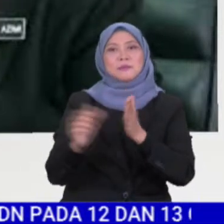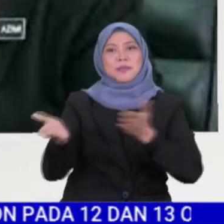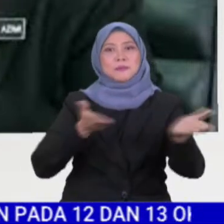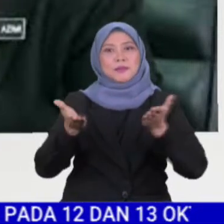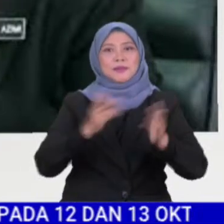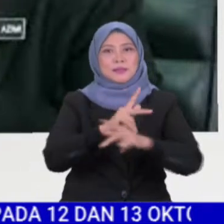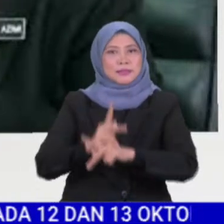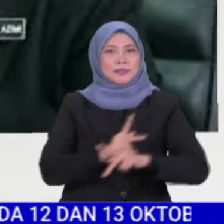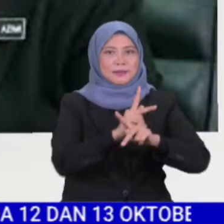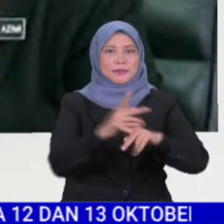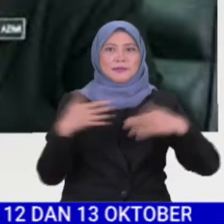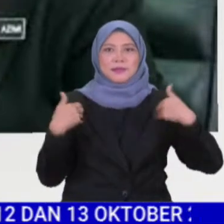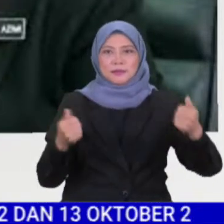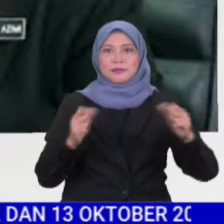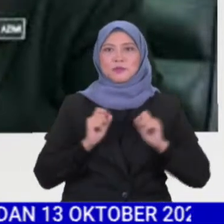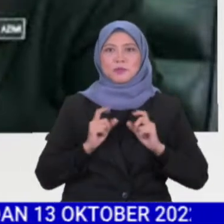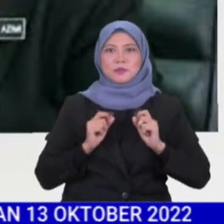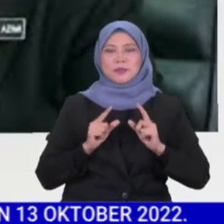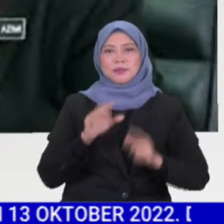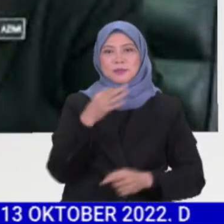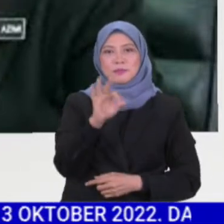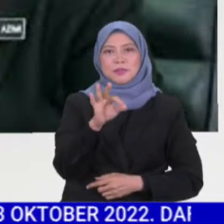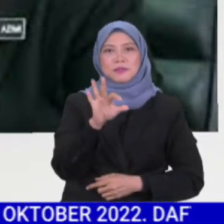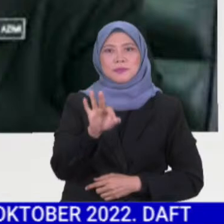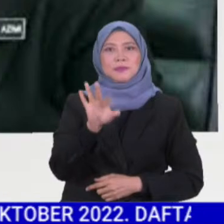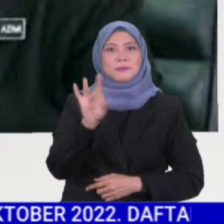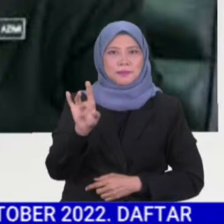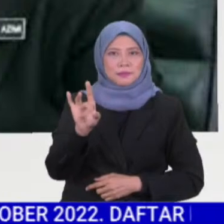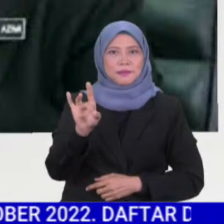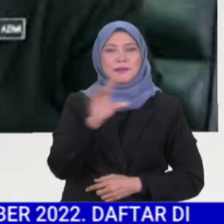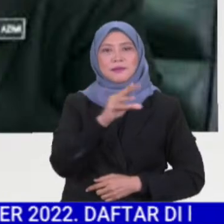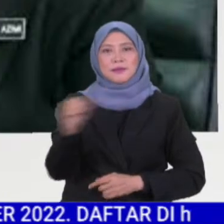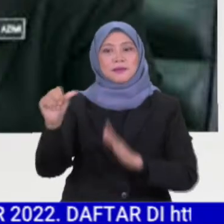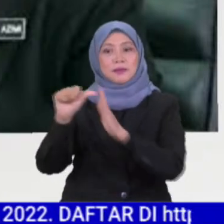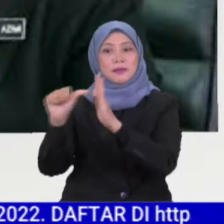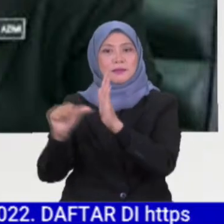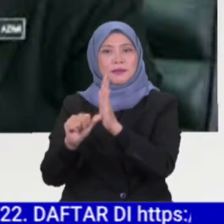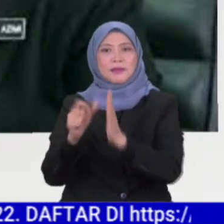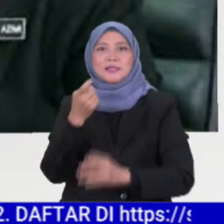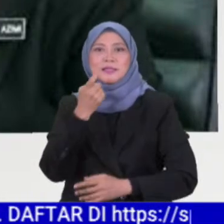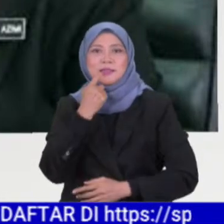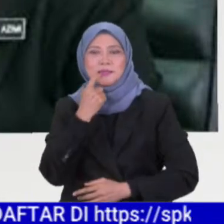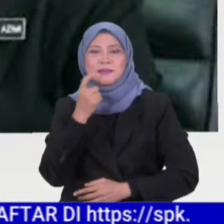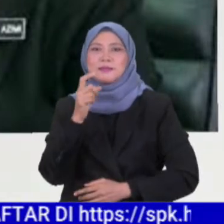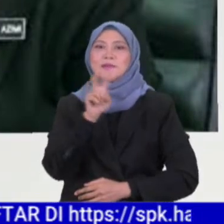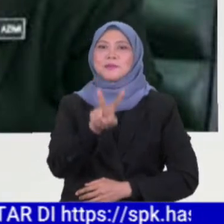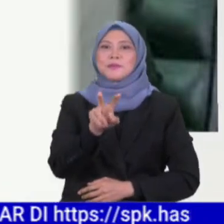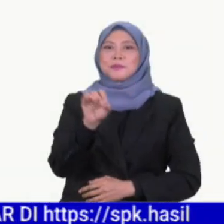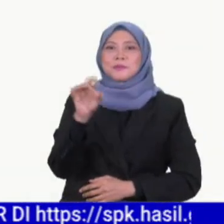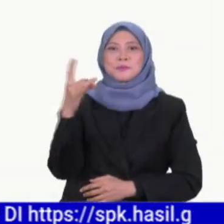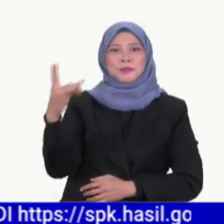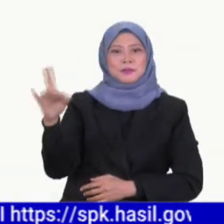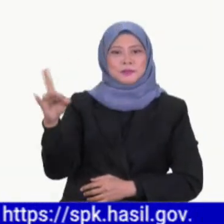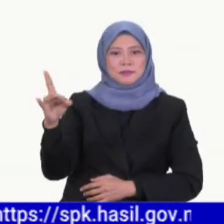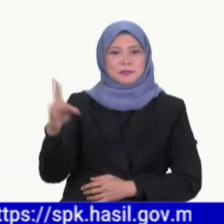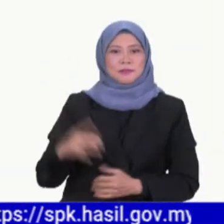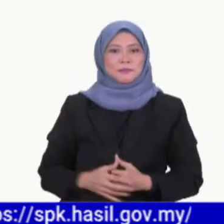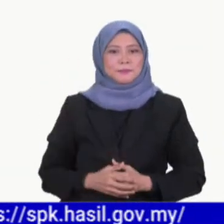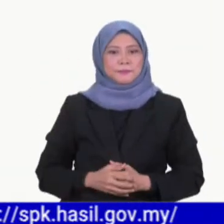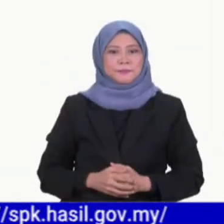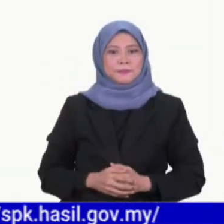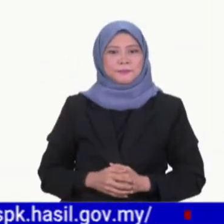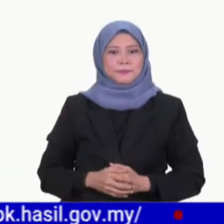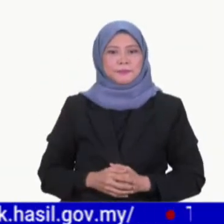Perkhidmatan Jagaan Kesihatan Swasta 1998 dan Akta Pergigian 2018.